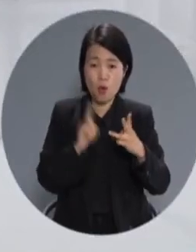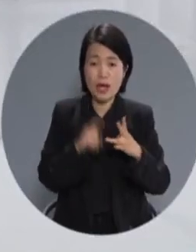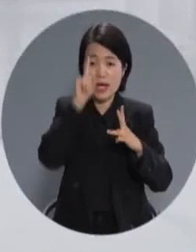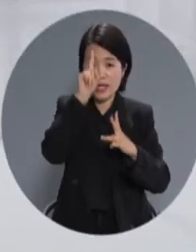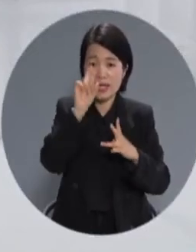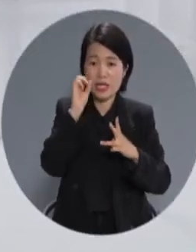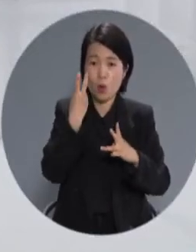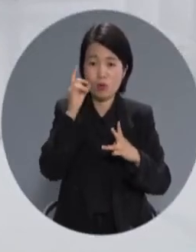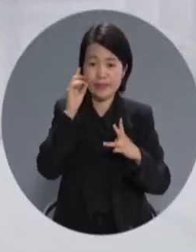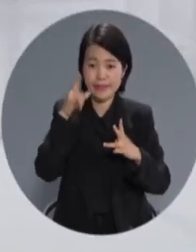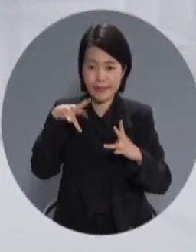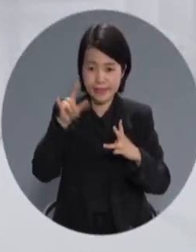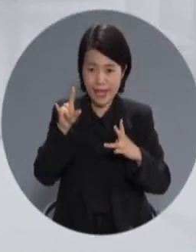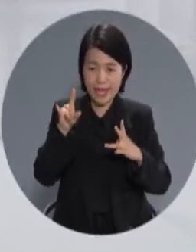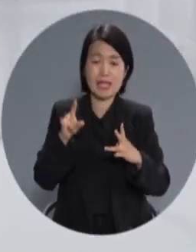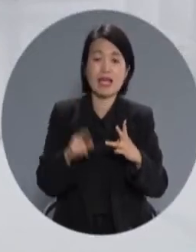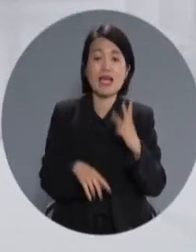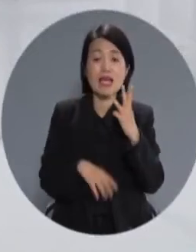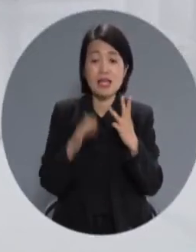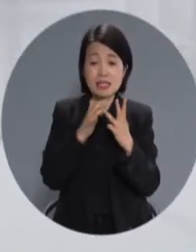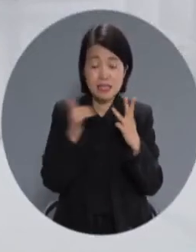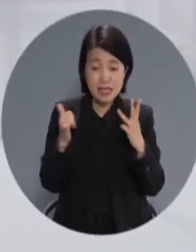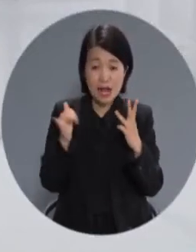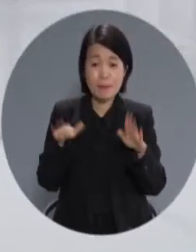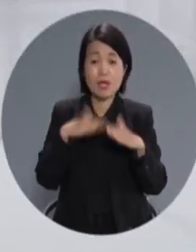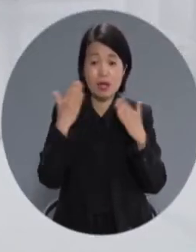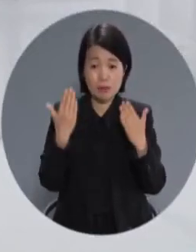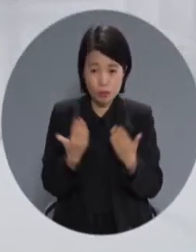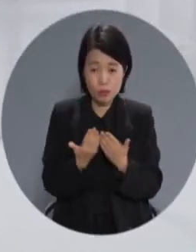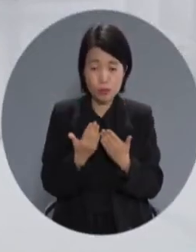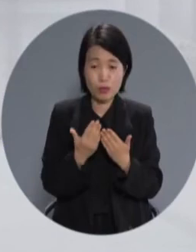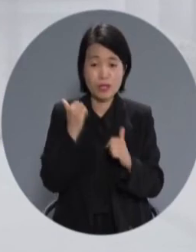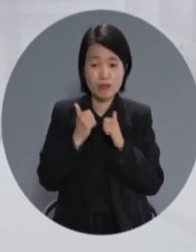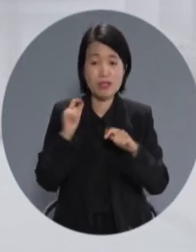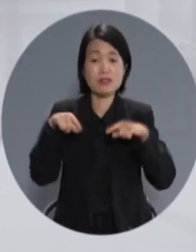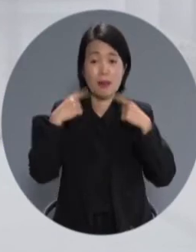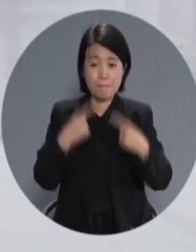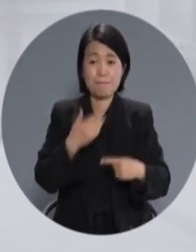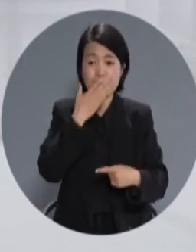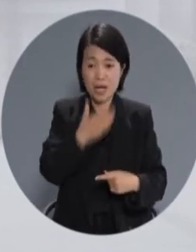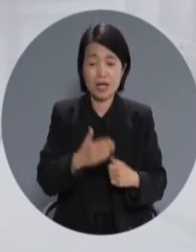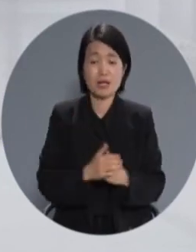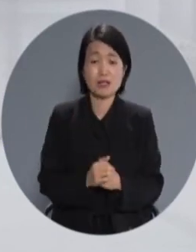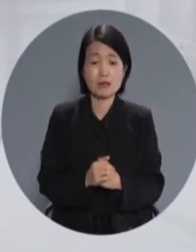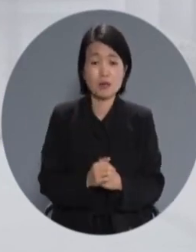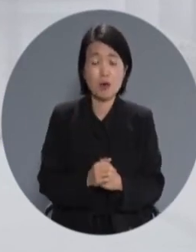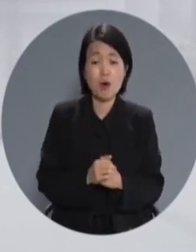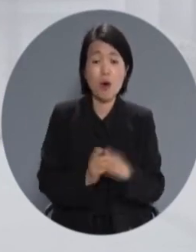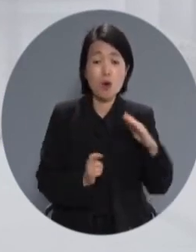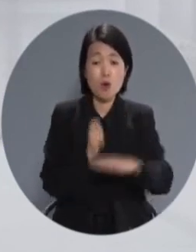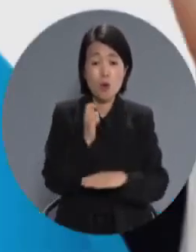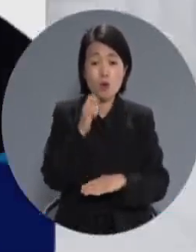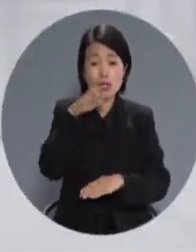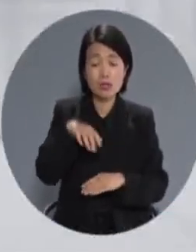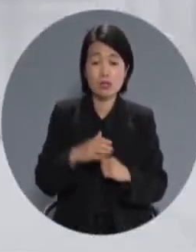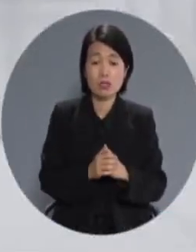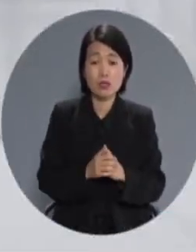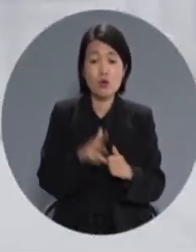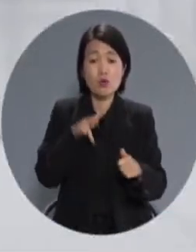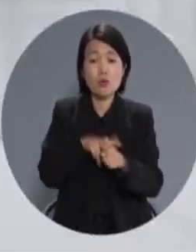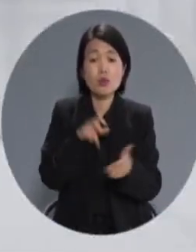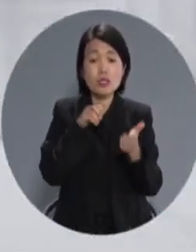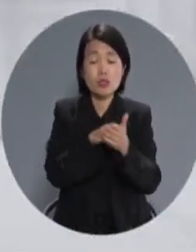부의장, 이용재 전 전라남도 의회 의장 등 3명이 모두 경선 대상에 올랐고 고흥에서도 예비후보로